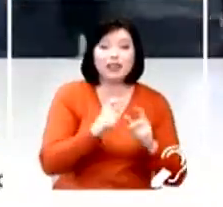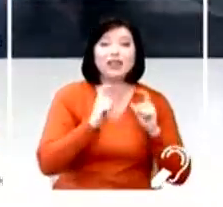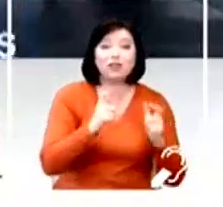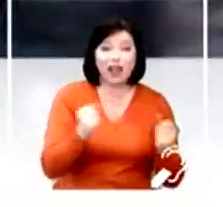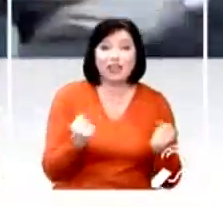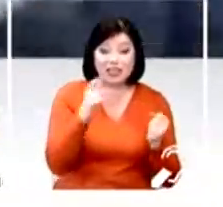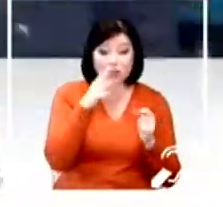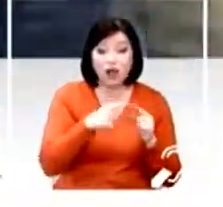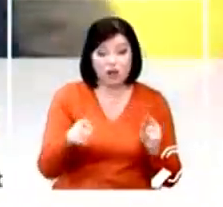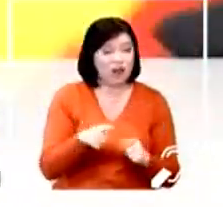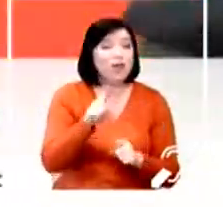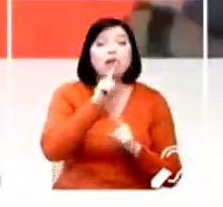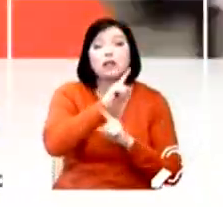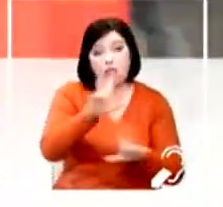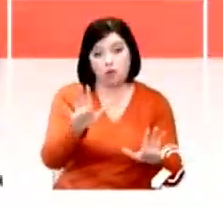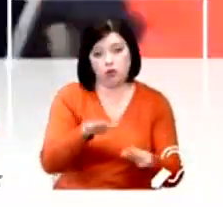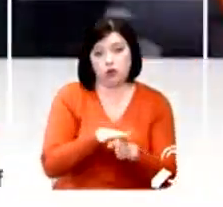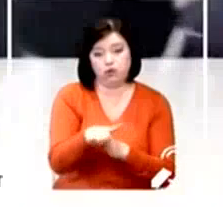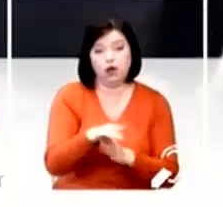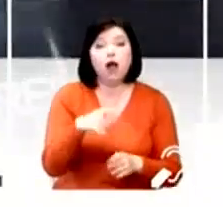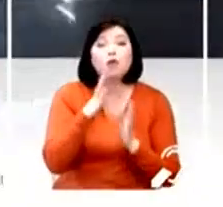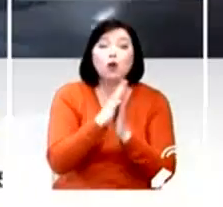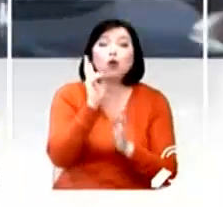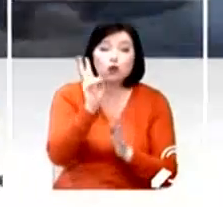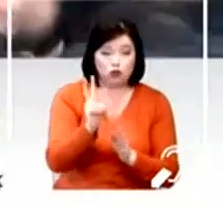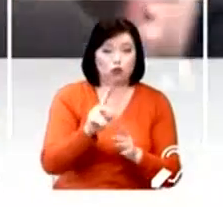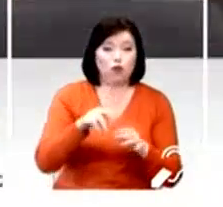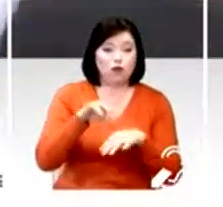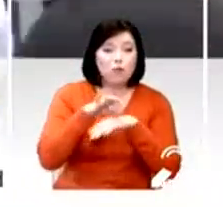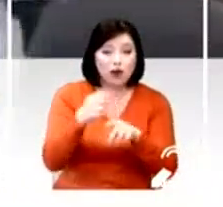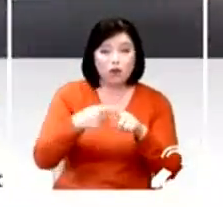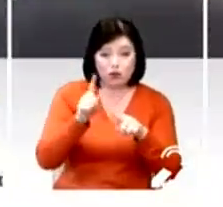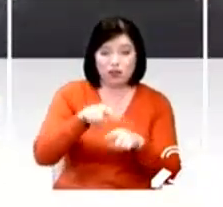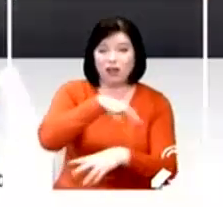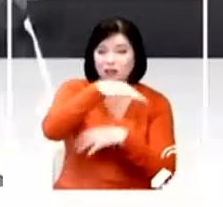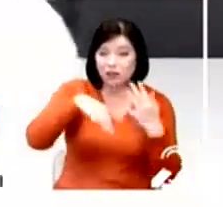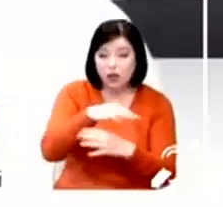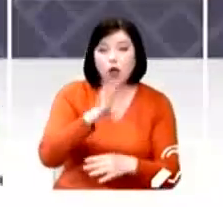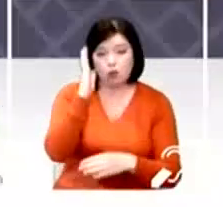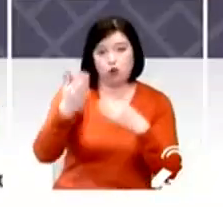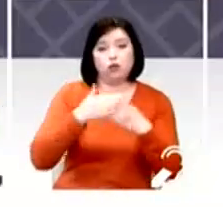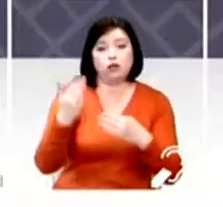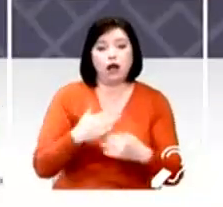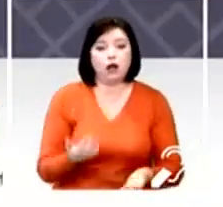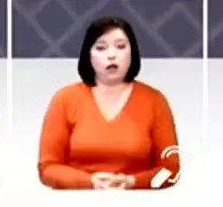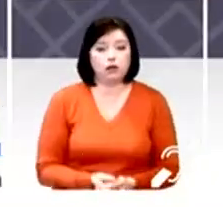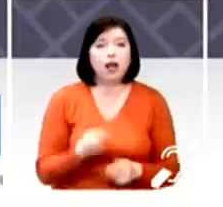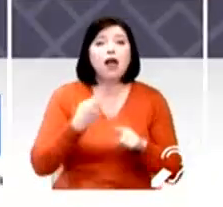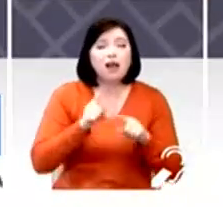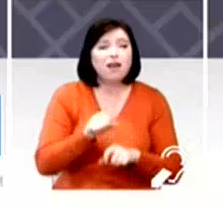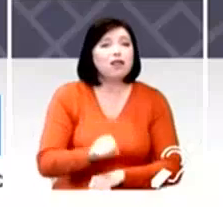de iarnă va eșua. El solicită ca cei care pun în pericol ordinea publică să fie sancționați. Sunt